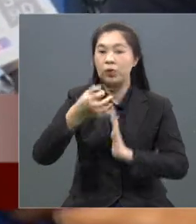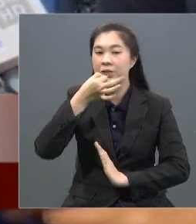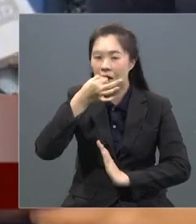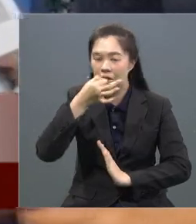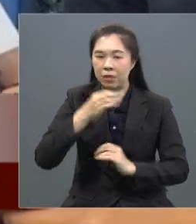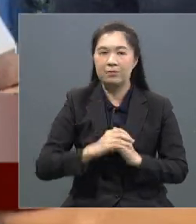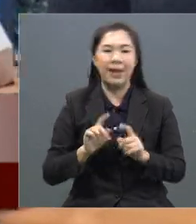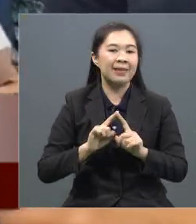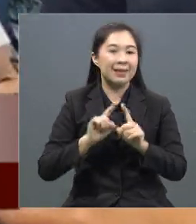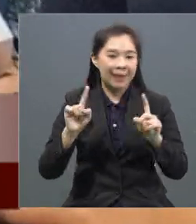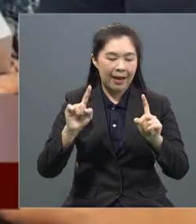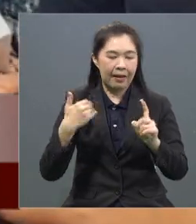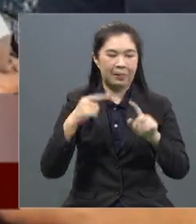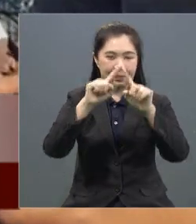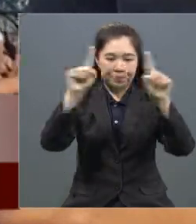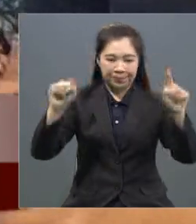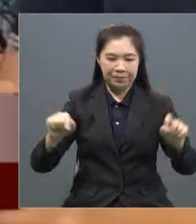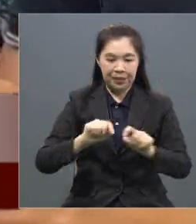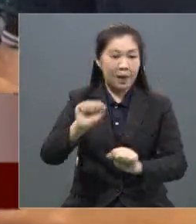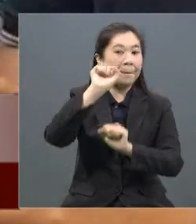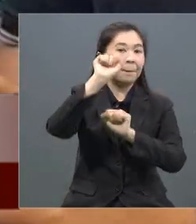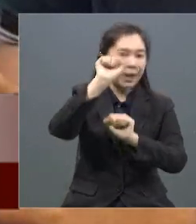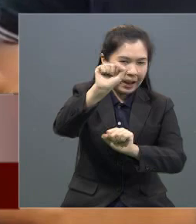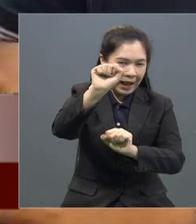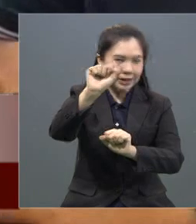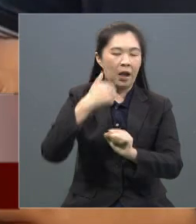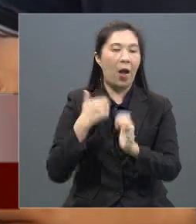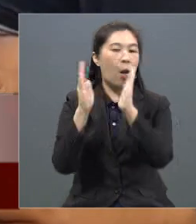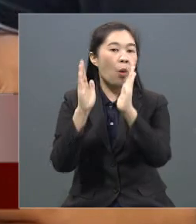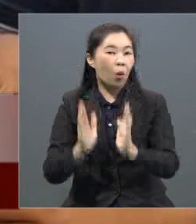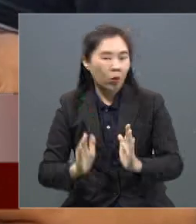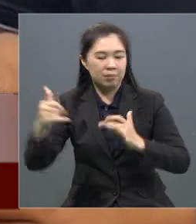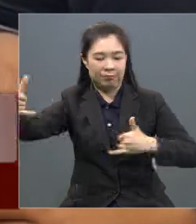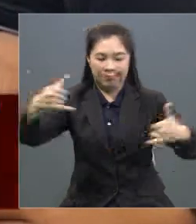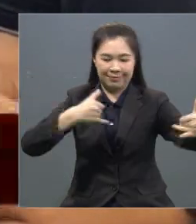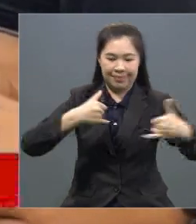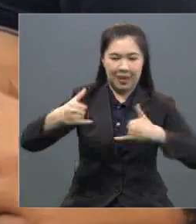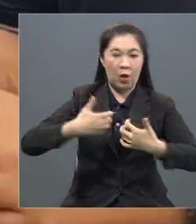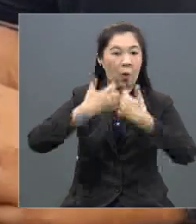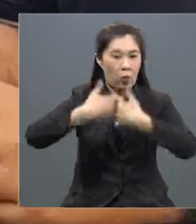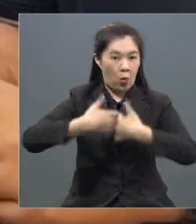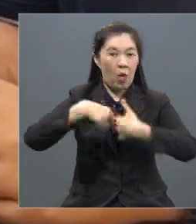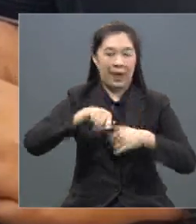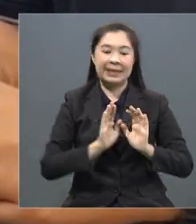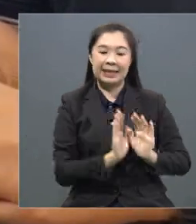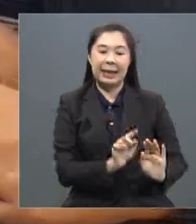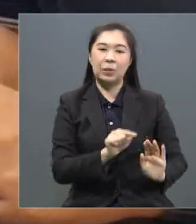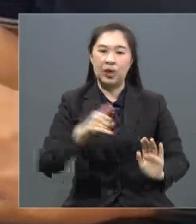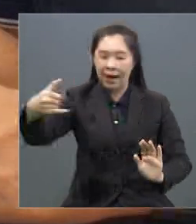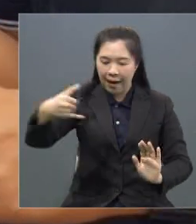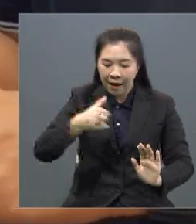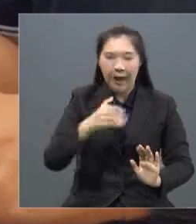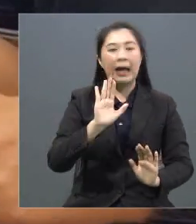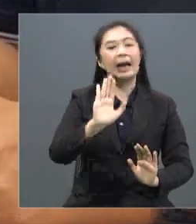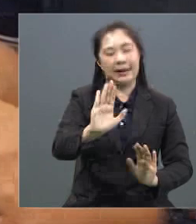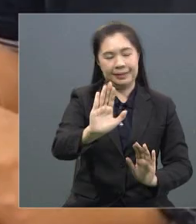เอ่อเพียงแต่ว่าประกาศห้ามบุคคลนะครับเข้าไปในเ่อสถานที่เก็บนะครับก็คือ